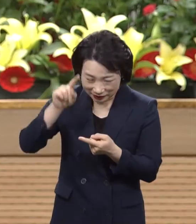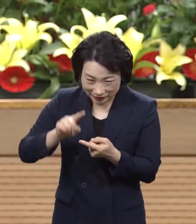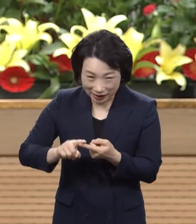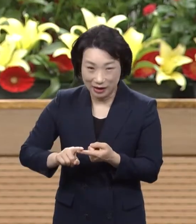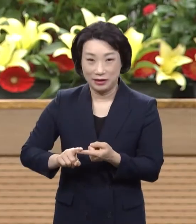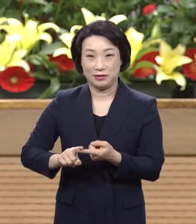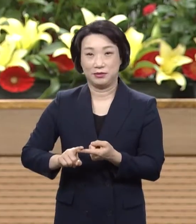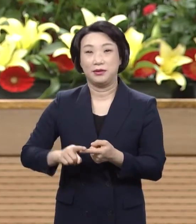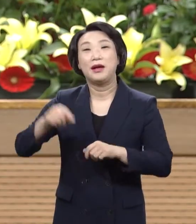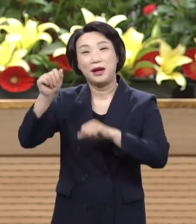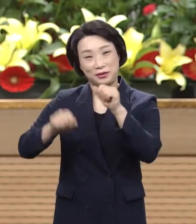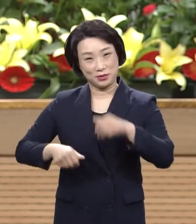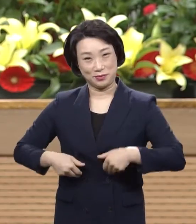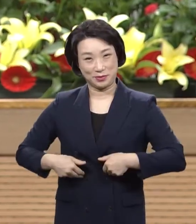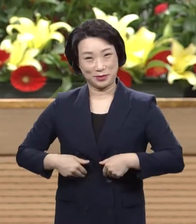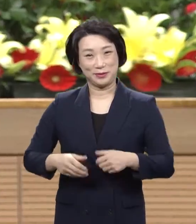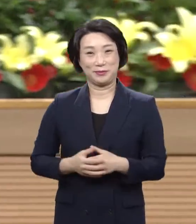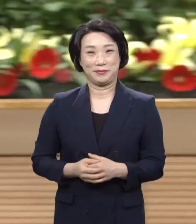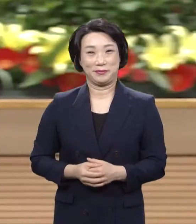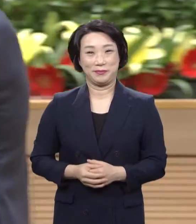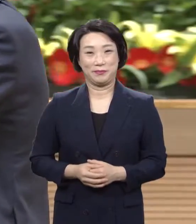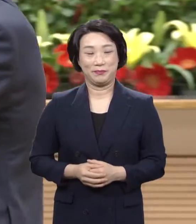그대로 행동하라.